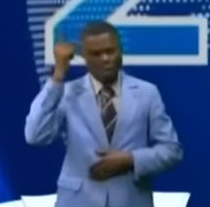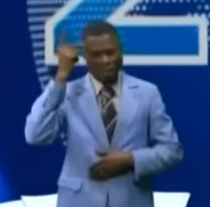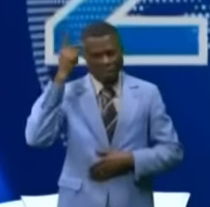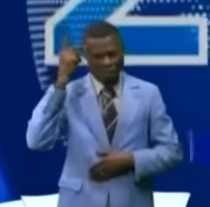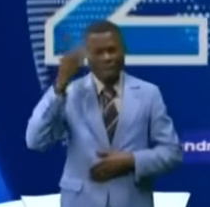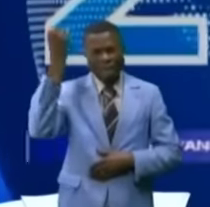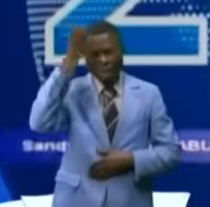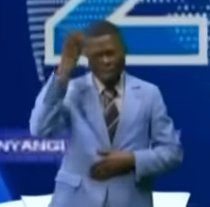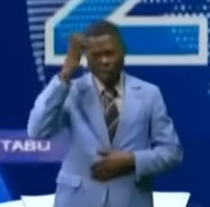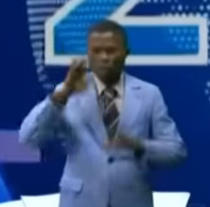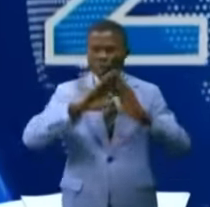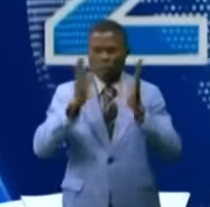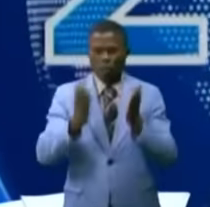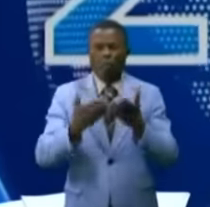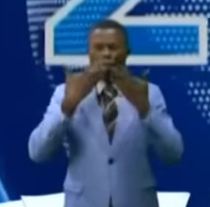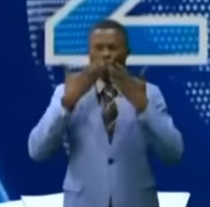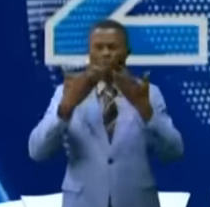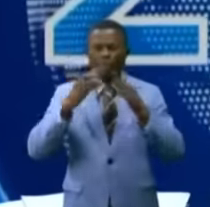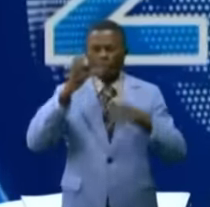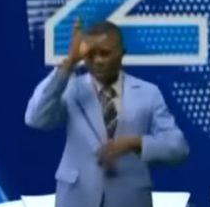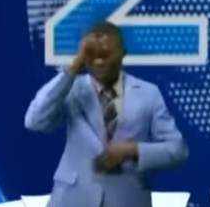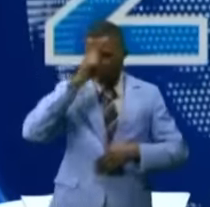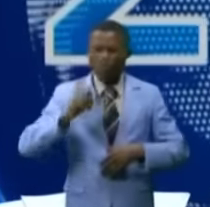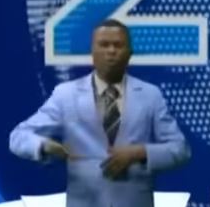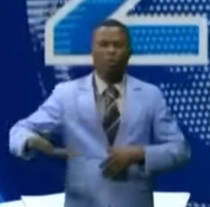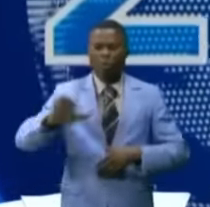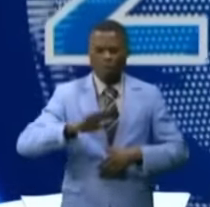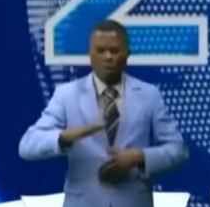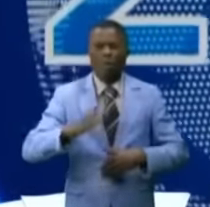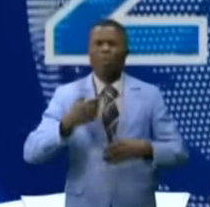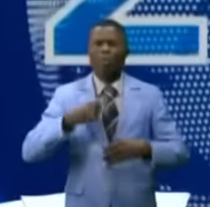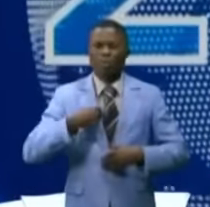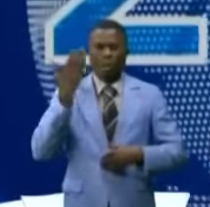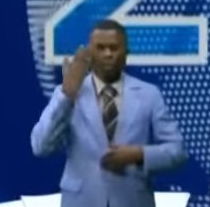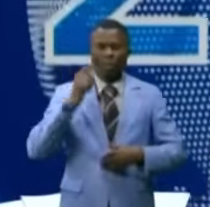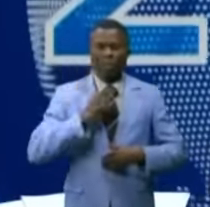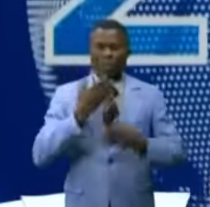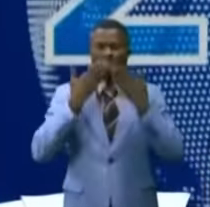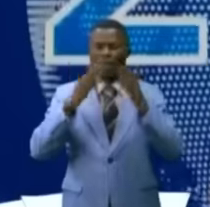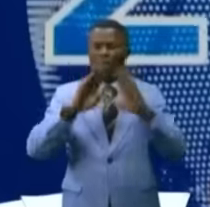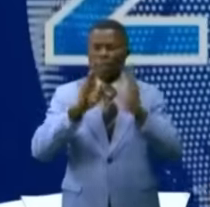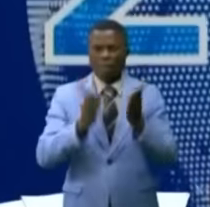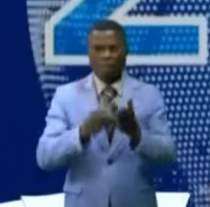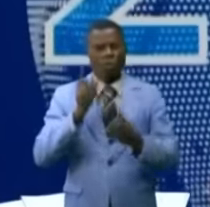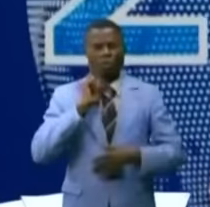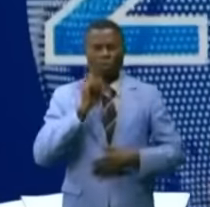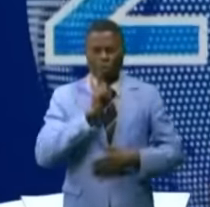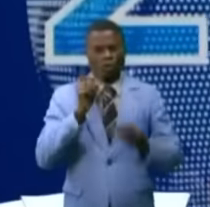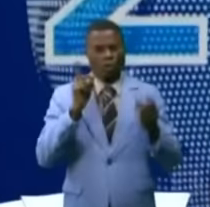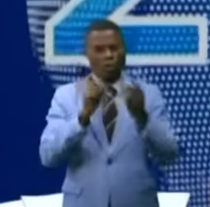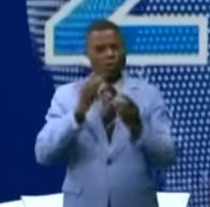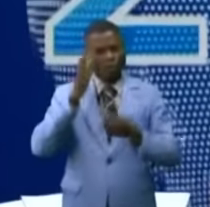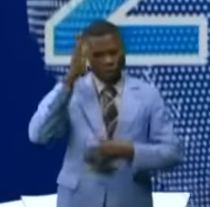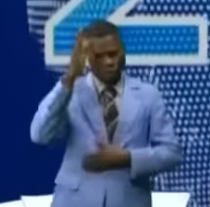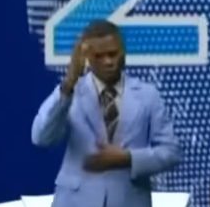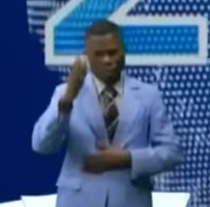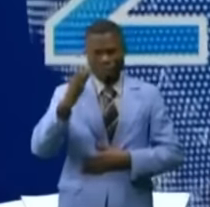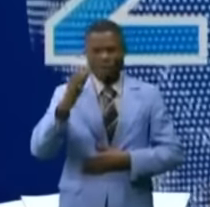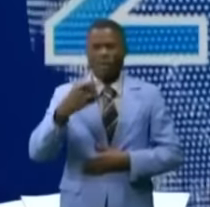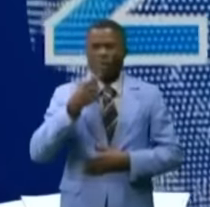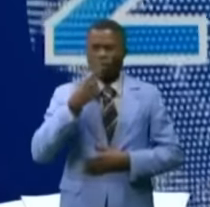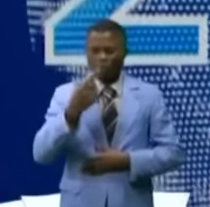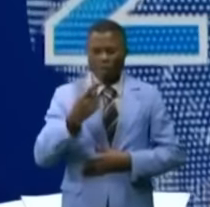Vous êtes sur la RTNC. Ce journal a été coordonné par Bobette Ngali Samba, réalisé par Ramadan Poki et Chemène Dondo.